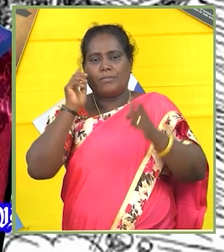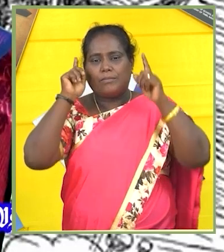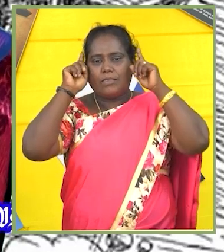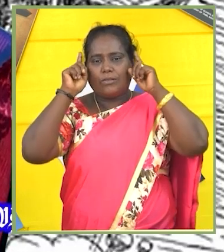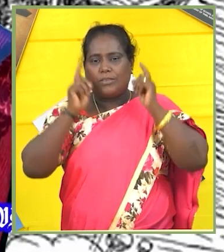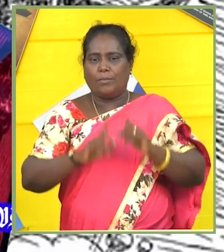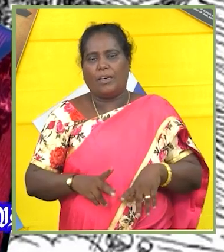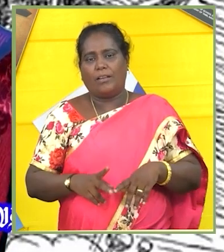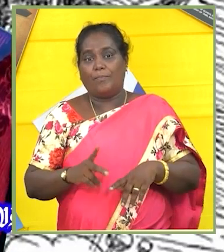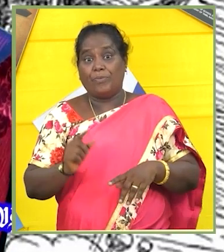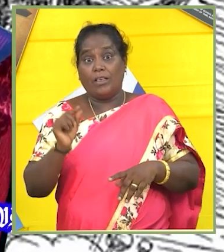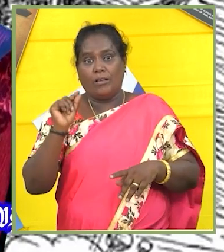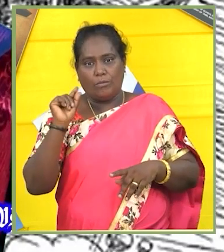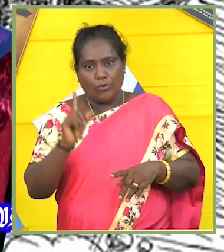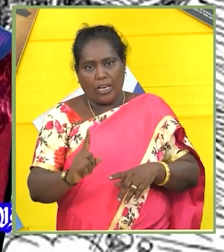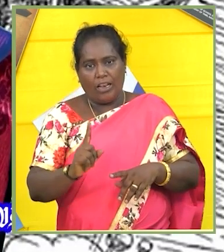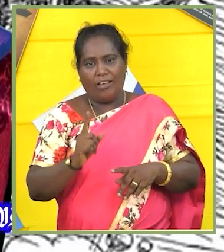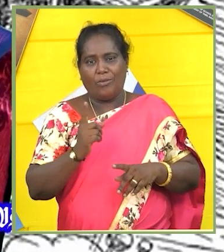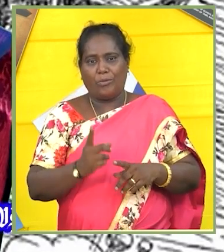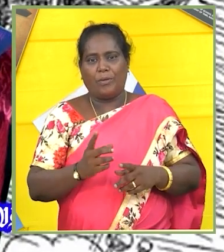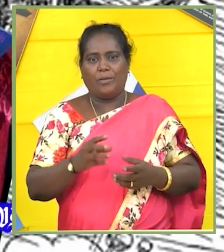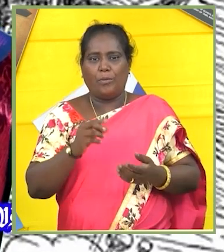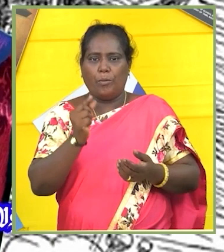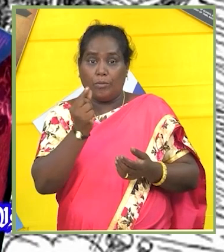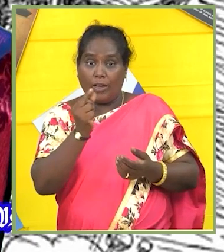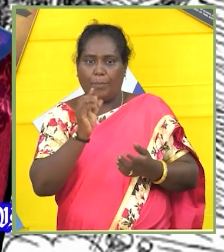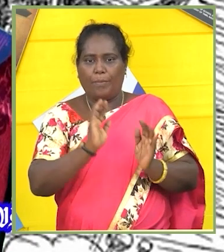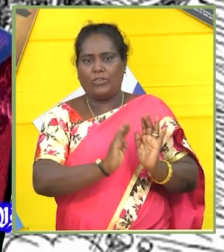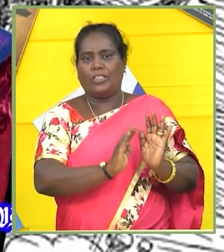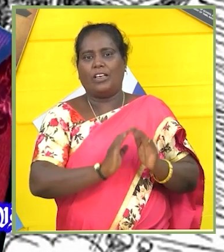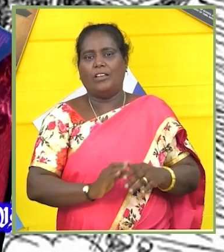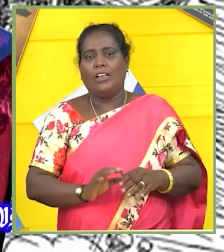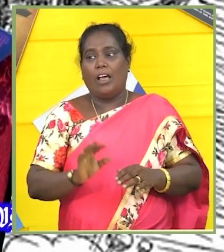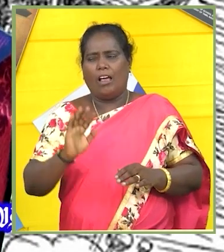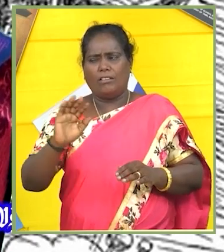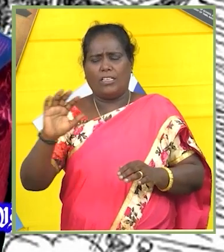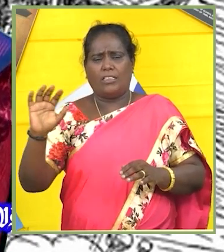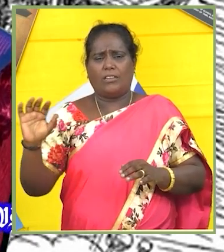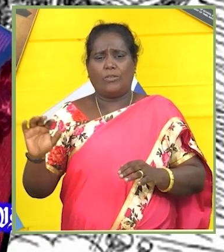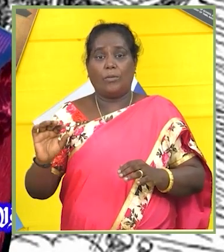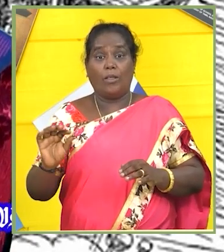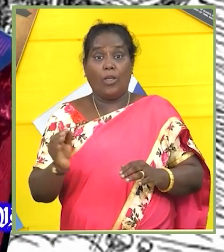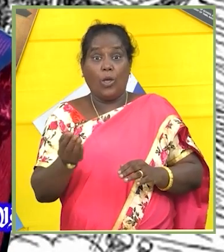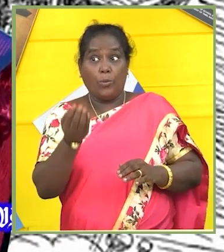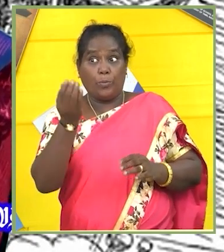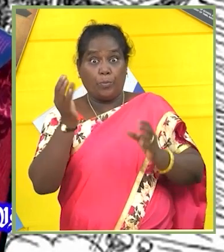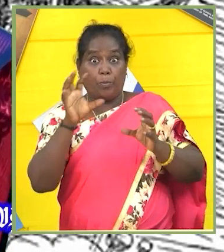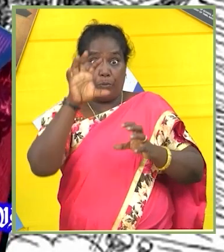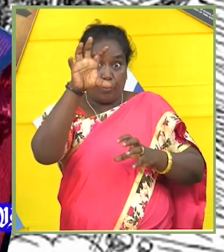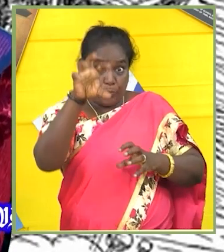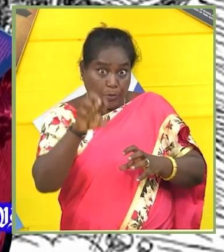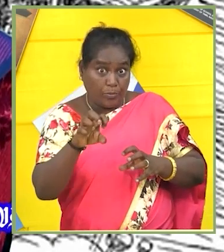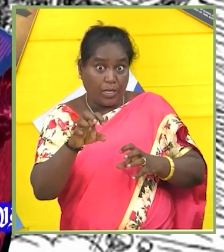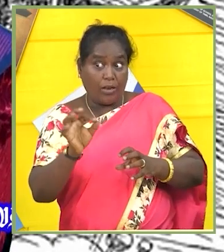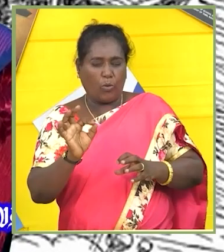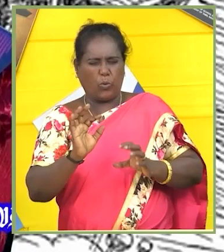அப்போ பகைவரின் தாக்குதலுக்கு முதலில் உட்படும் பகுதியும் நம்மளோட முல்லைப்பகுதி தான். அதனால் அங்கே இருக்கிறவர்கள், அதாவது புலி